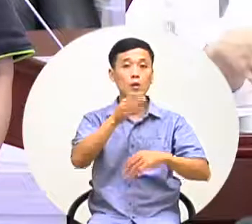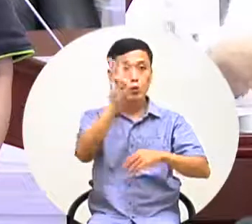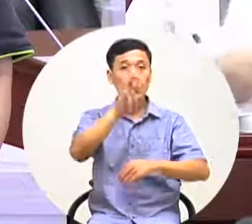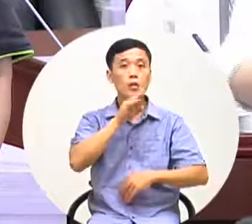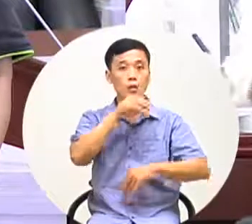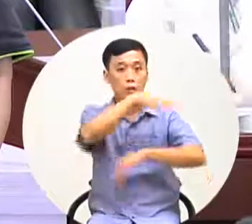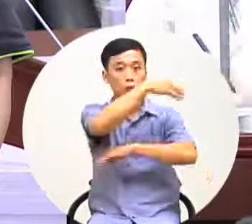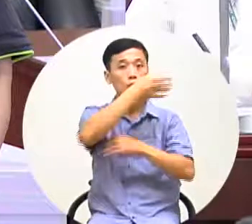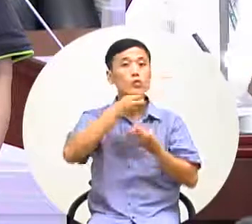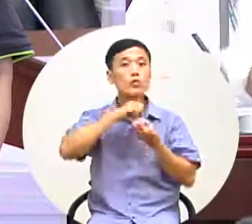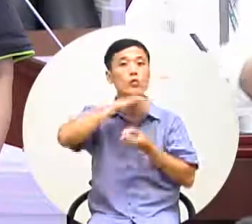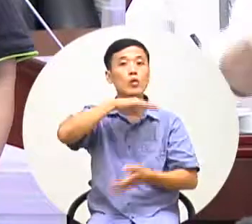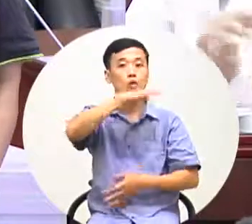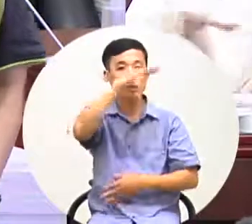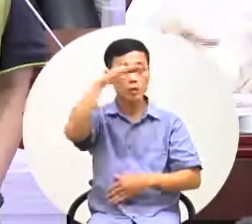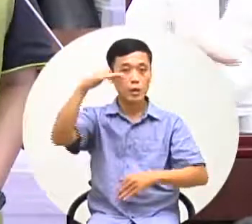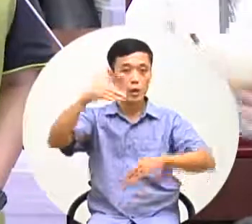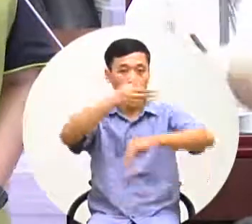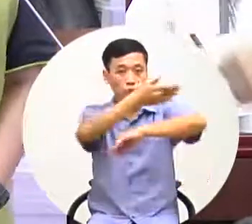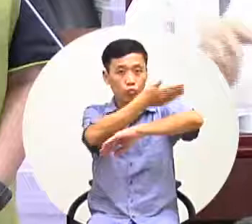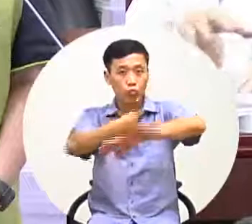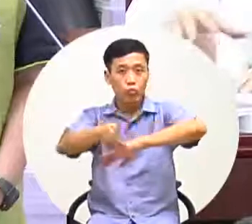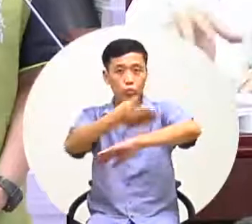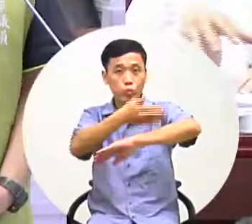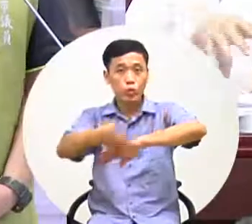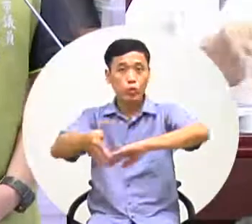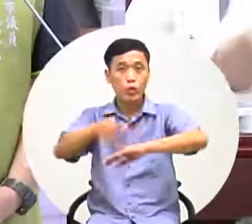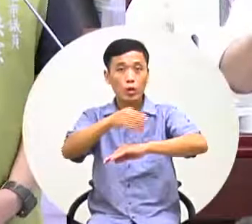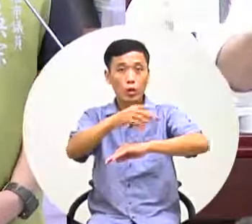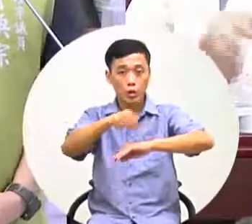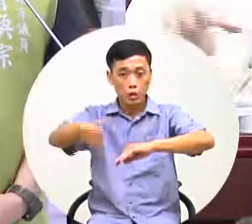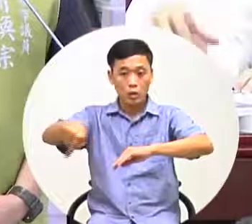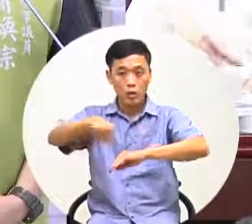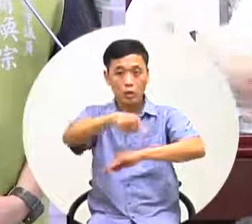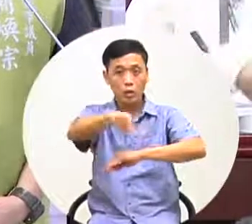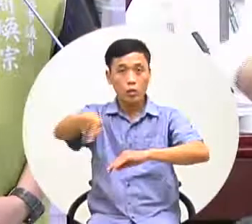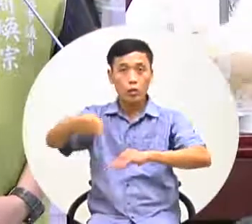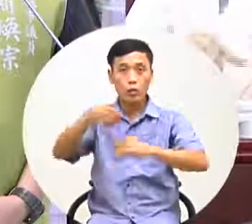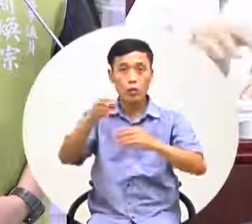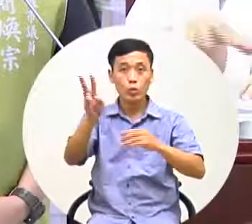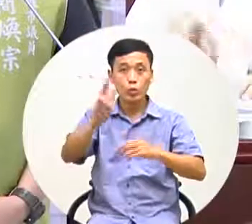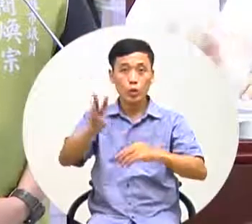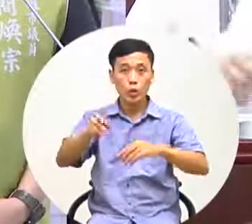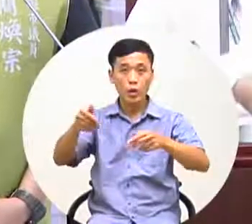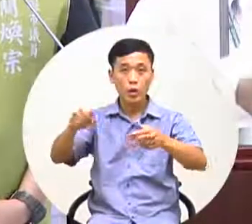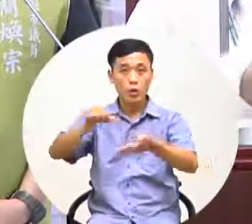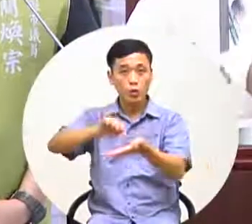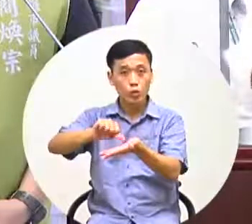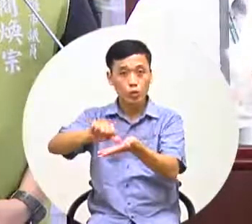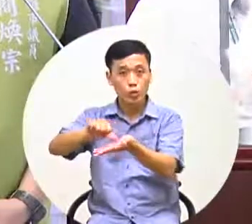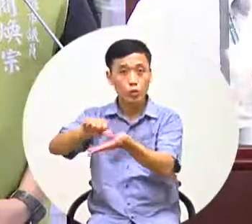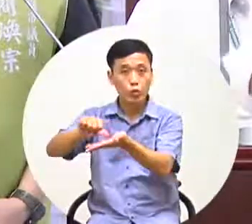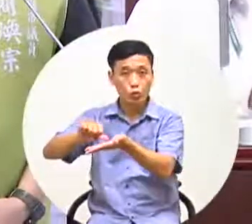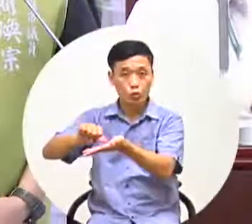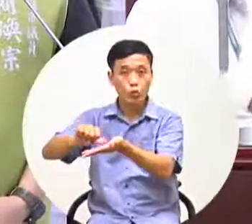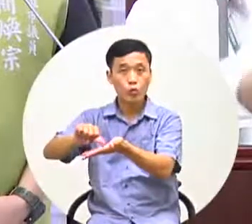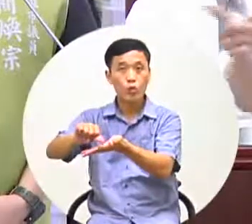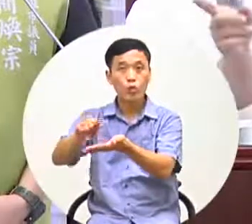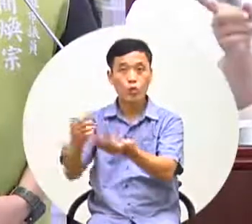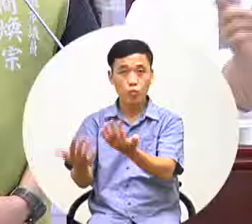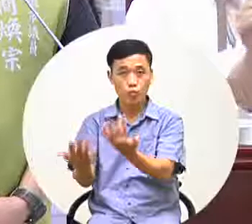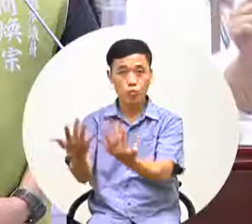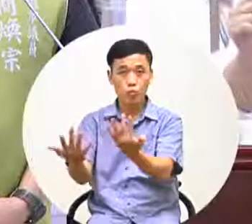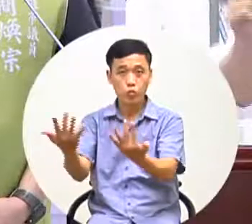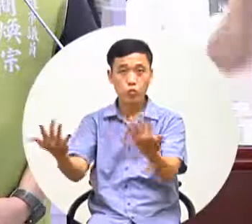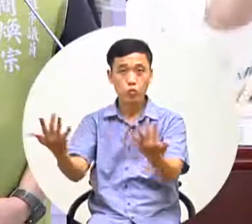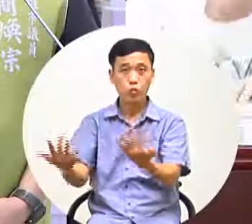甚至因为水源的灌溉，所以产生有一个。那个算台湾原生种的莎草丛的生态也算蛮丰富。那议